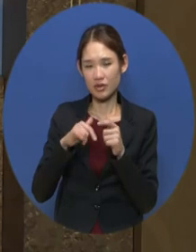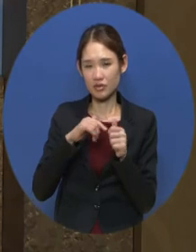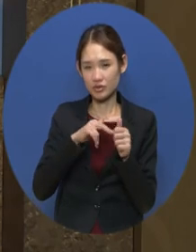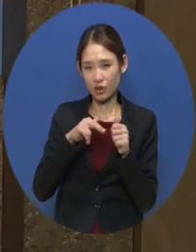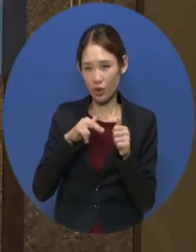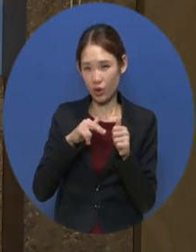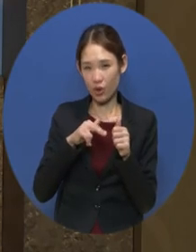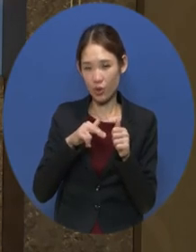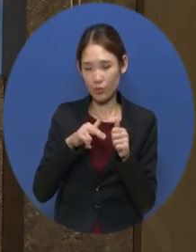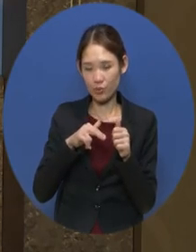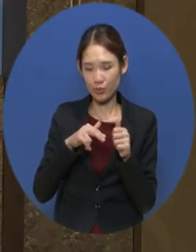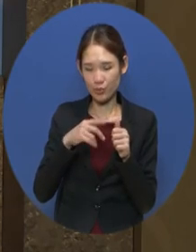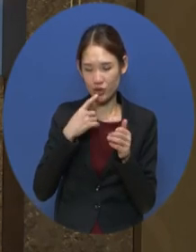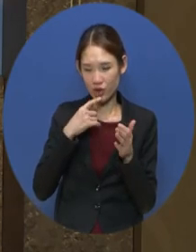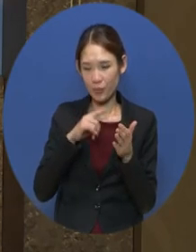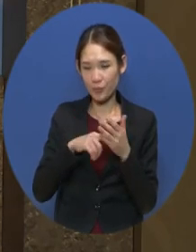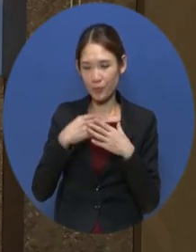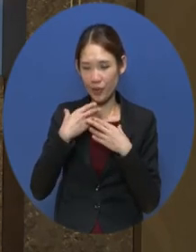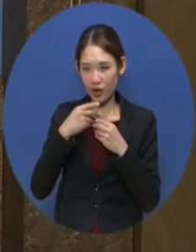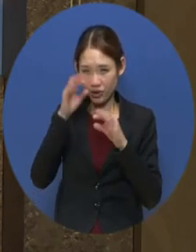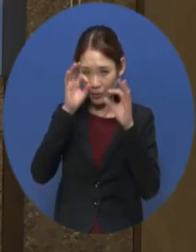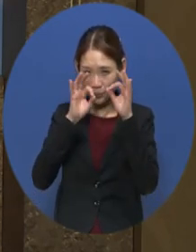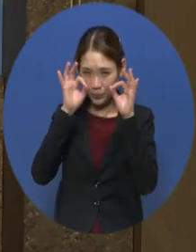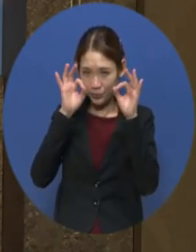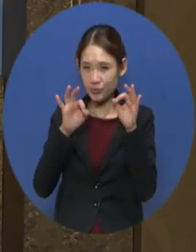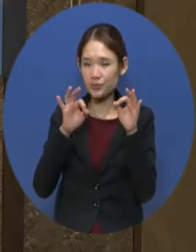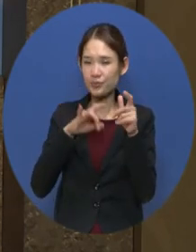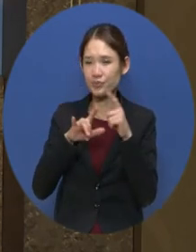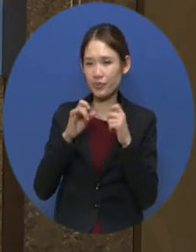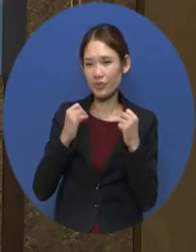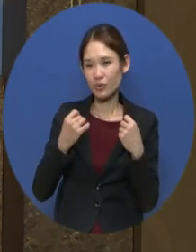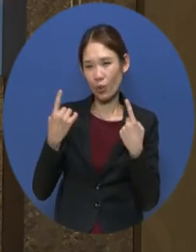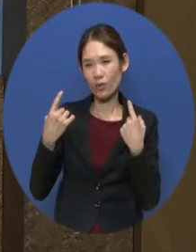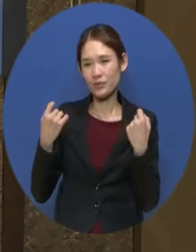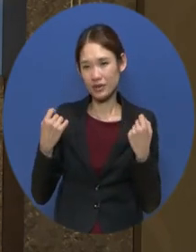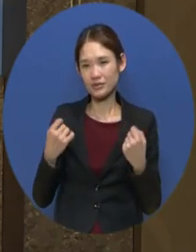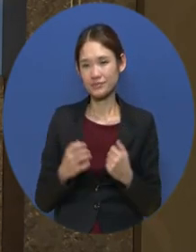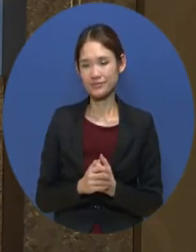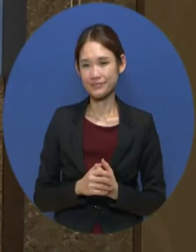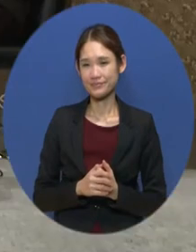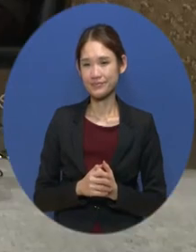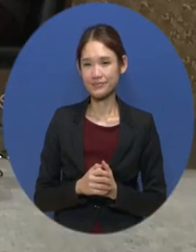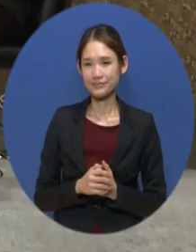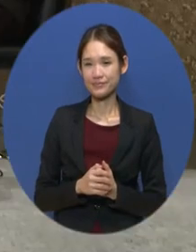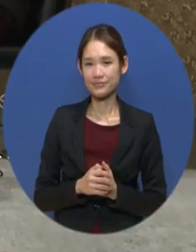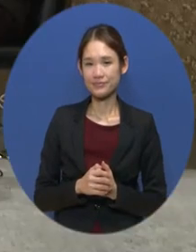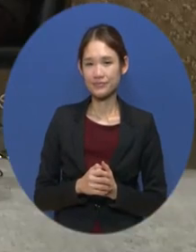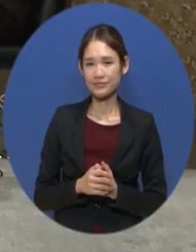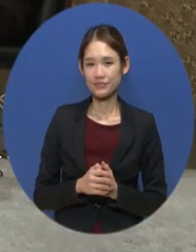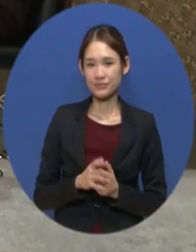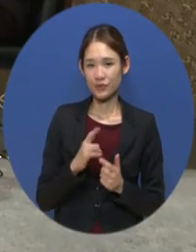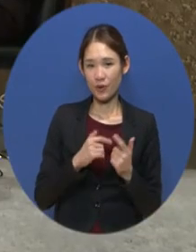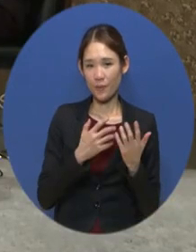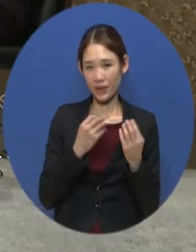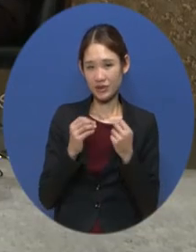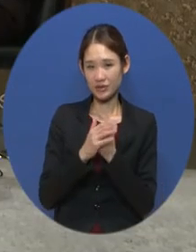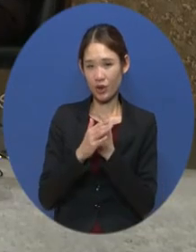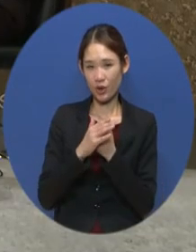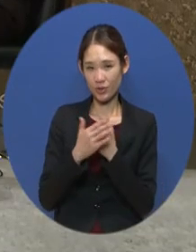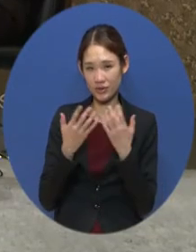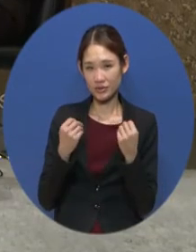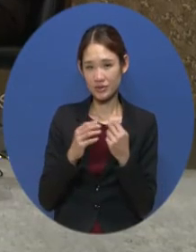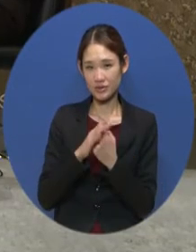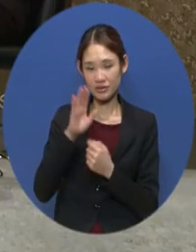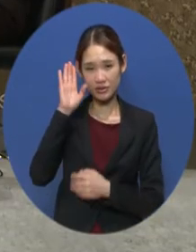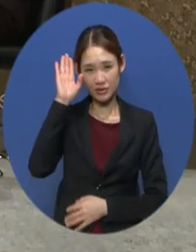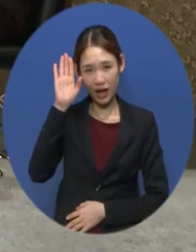더이 의약품에 대한 정보 접근성은 높아질 거라고 생각이 듭니다. 이 밖에도 많은 서비스들을